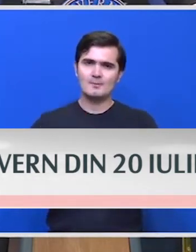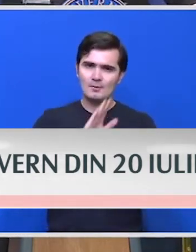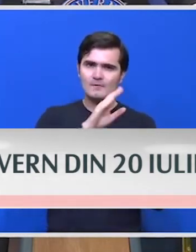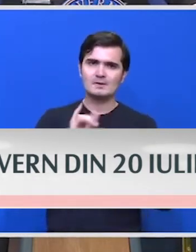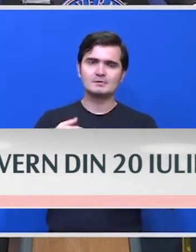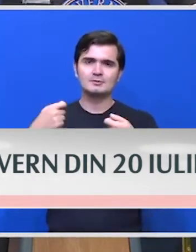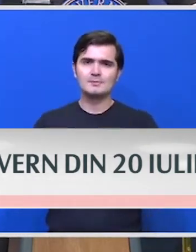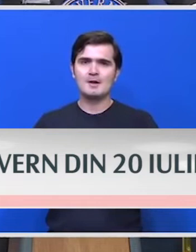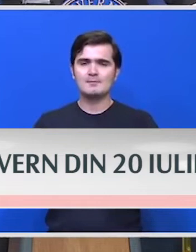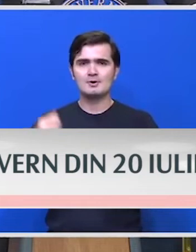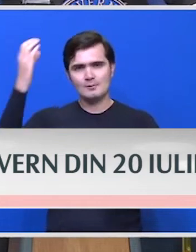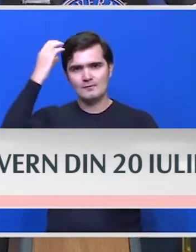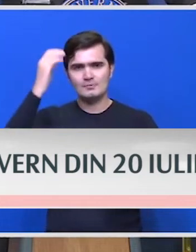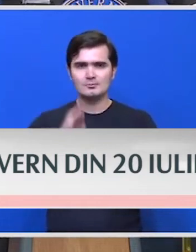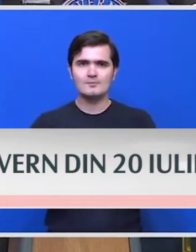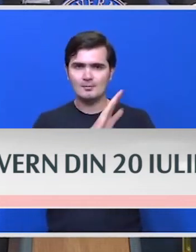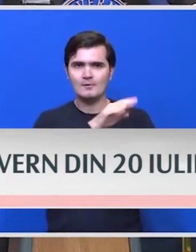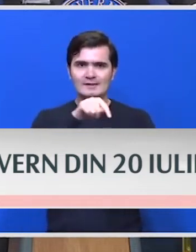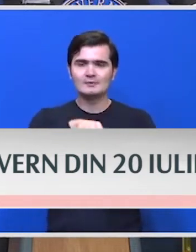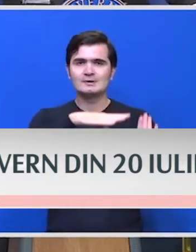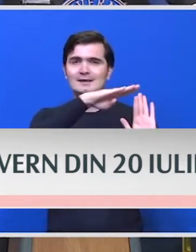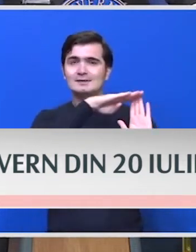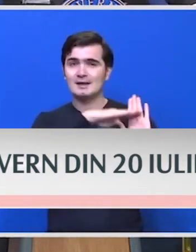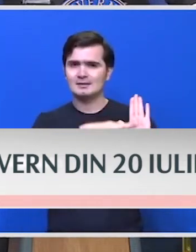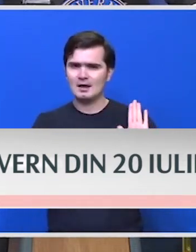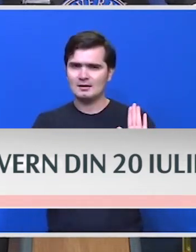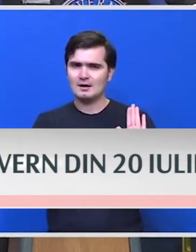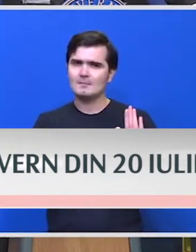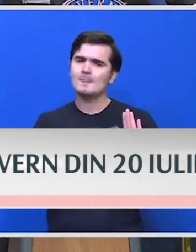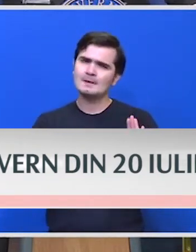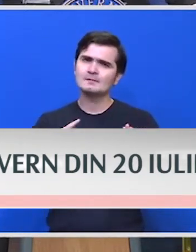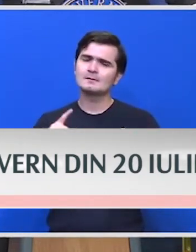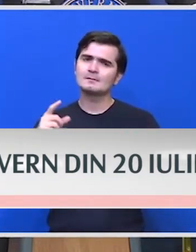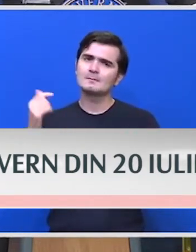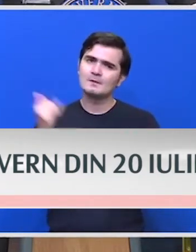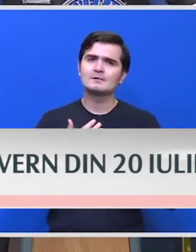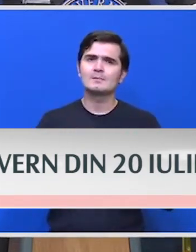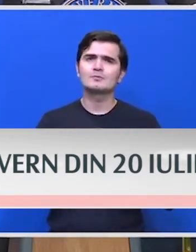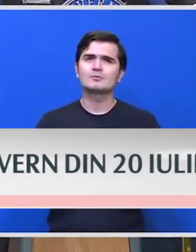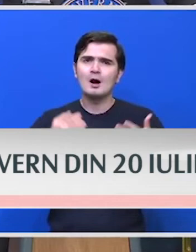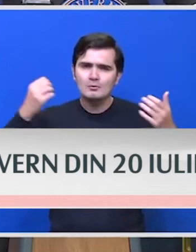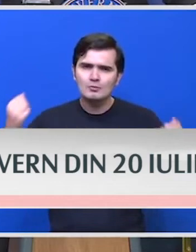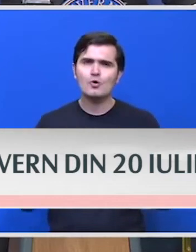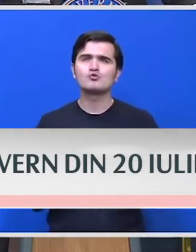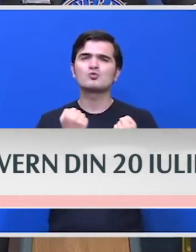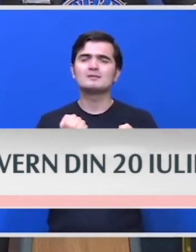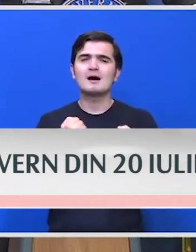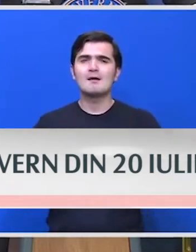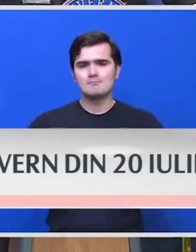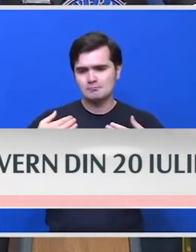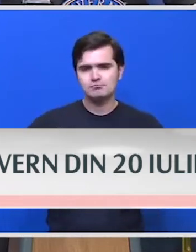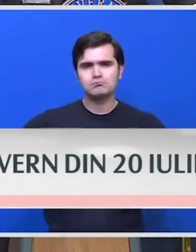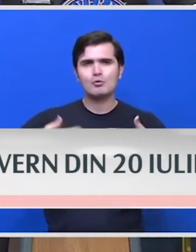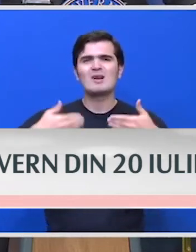guvernului le promovează sunt venite să consolideze, practic, progresul pe care atât sistemul